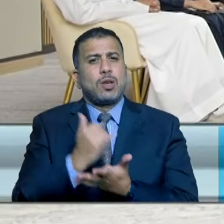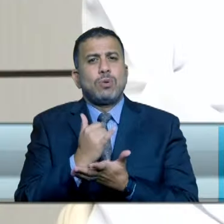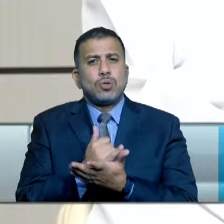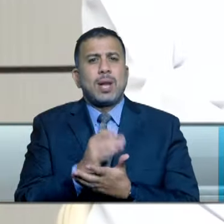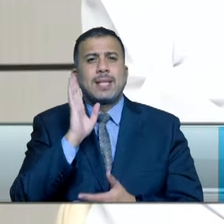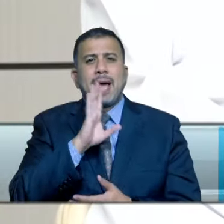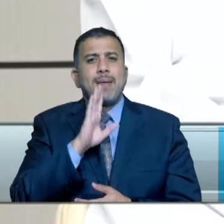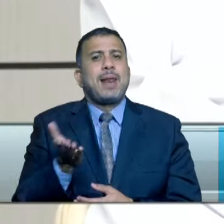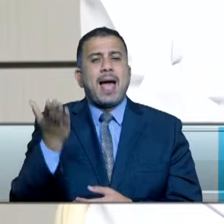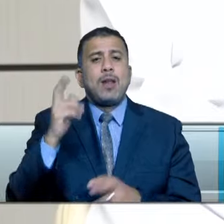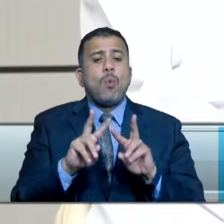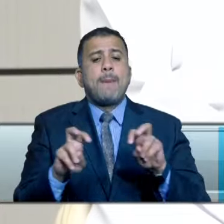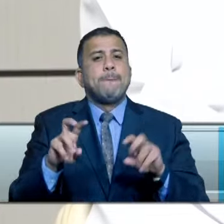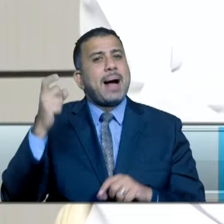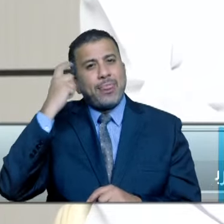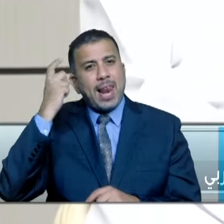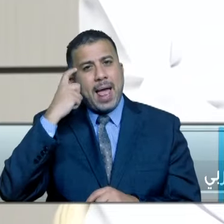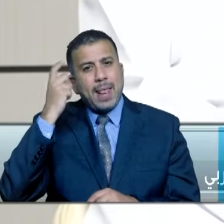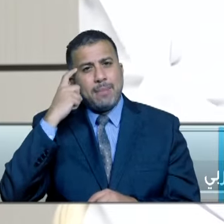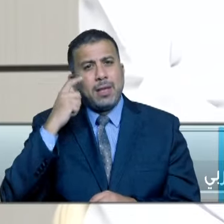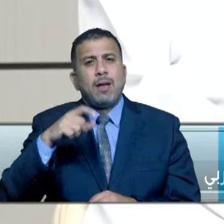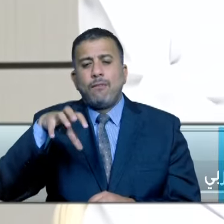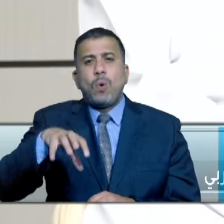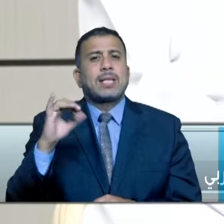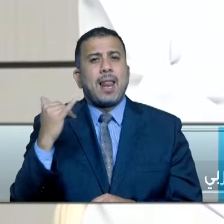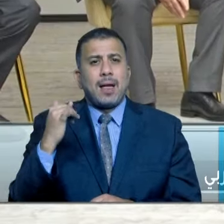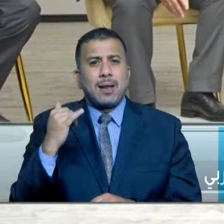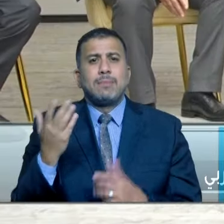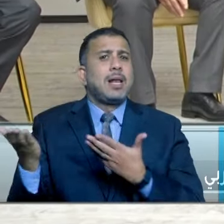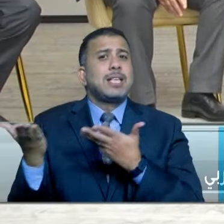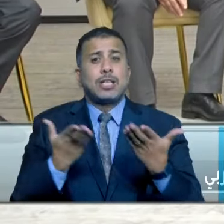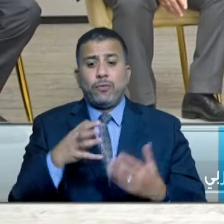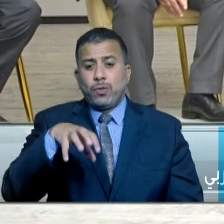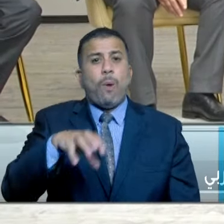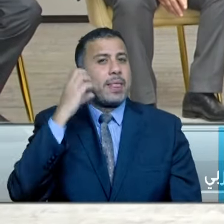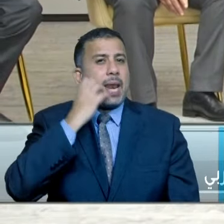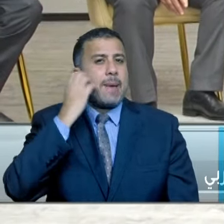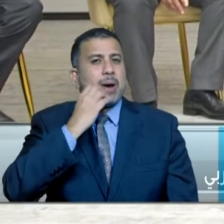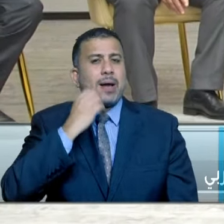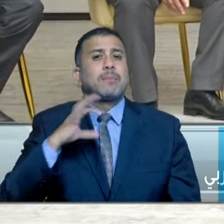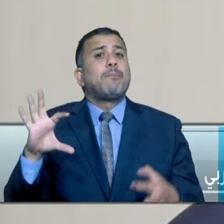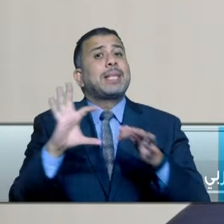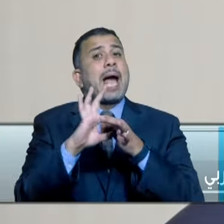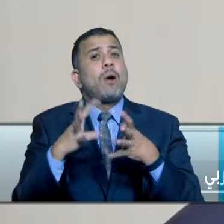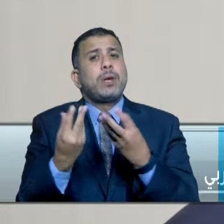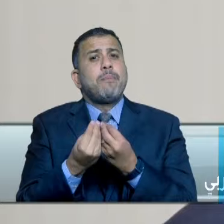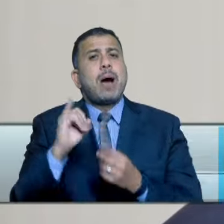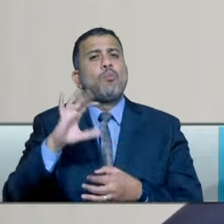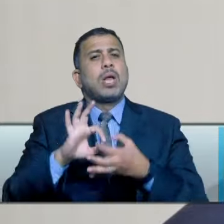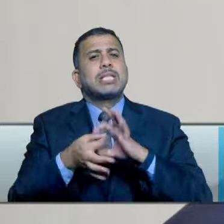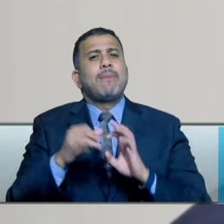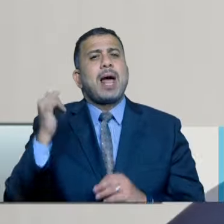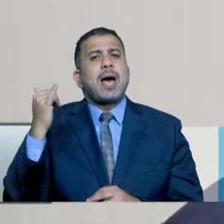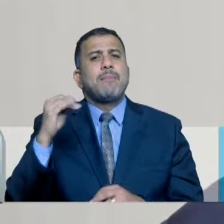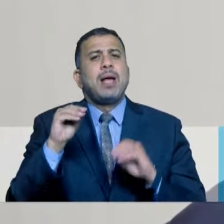للوزراء المسؤولين عن التعليم العالي والبحث العلمي في الوطن العربي والذي تستضيفه دوله الامارات